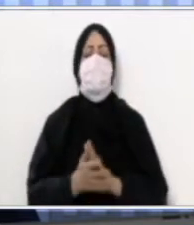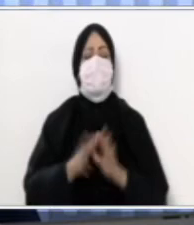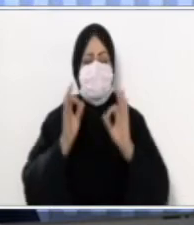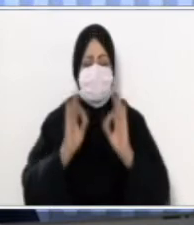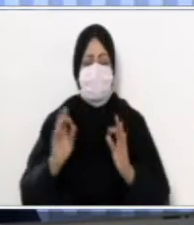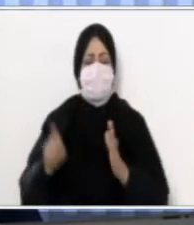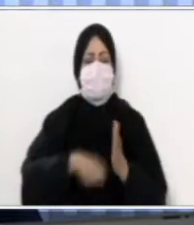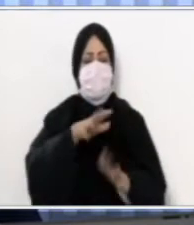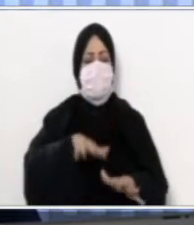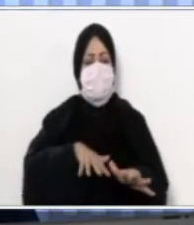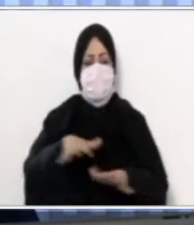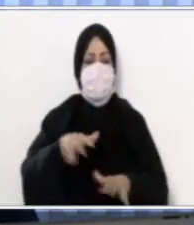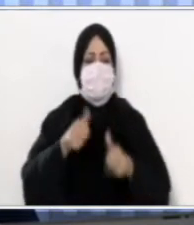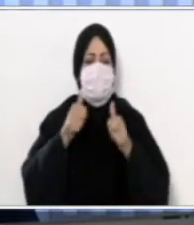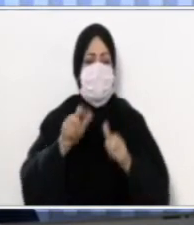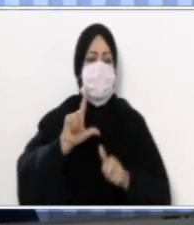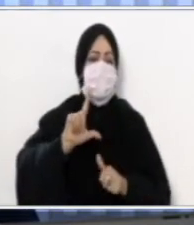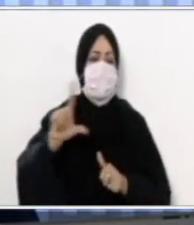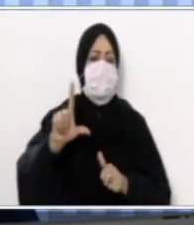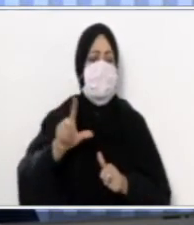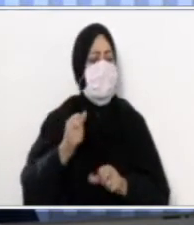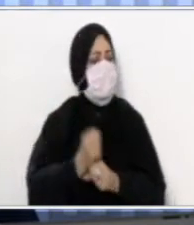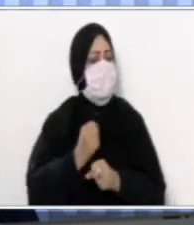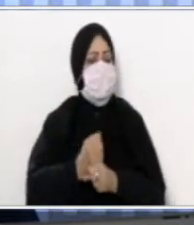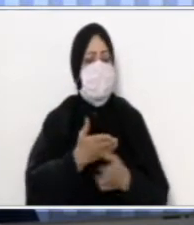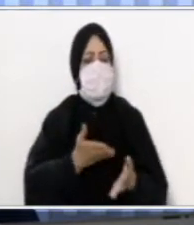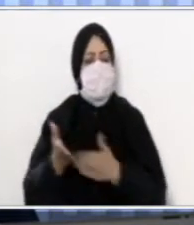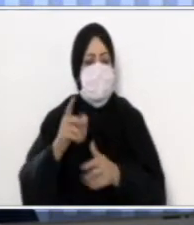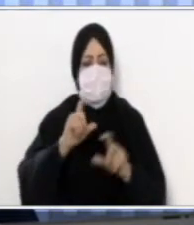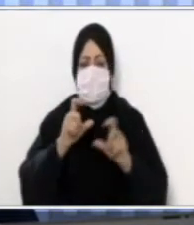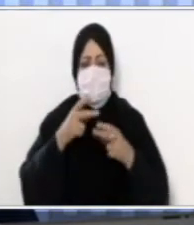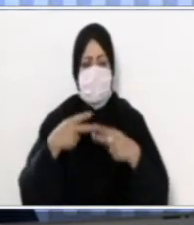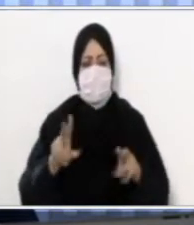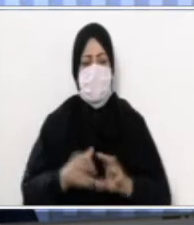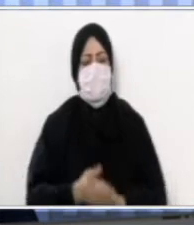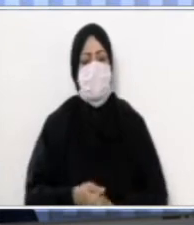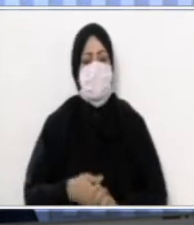الله. الأخت حليمة من بني وليد.